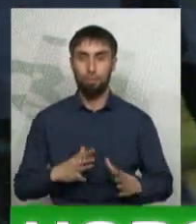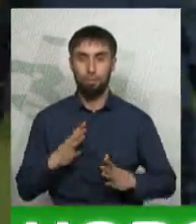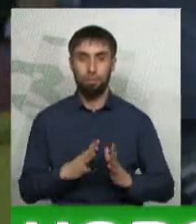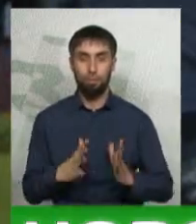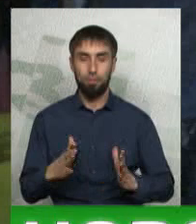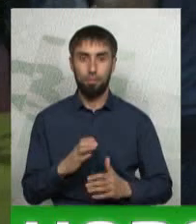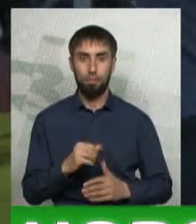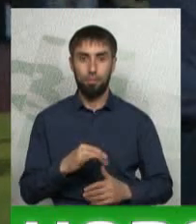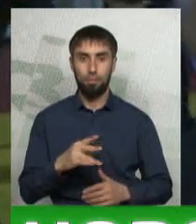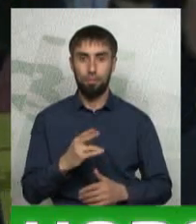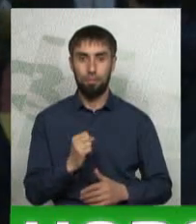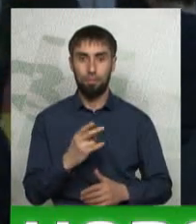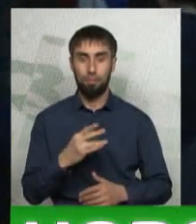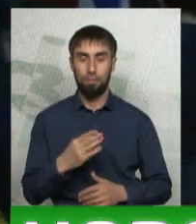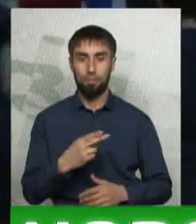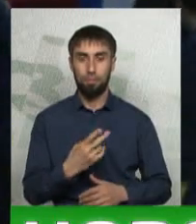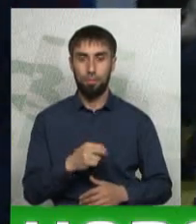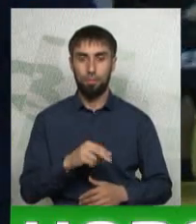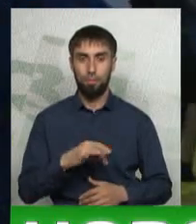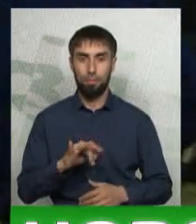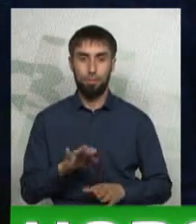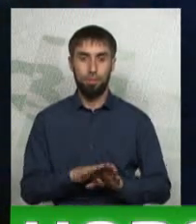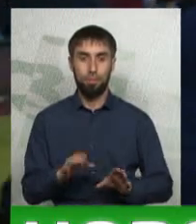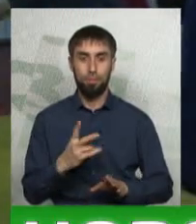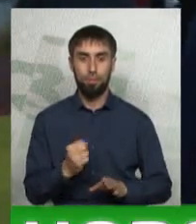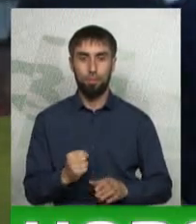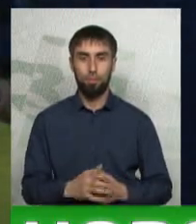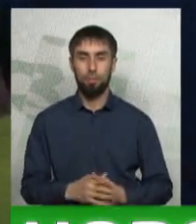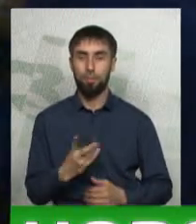ставлю акцент на партер, и также я